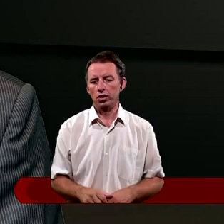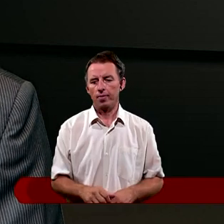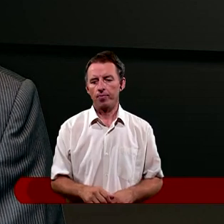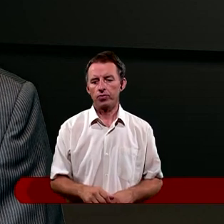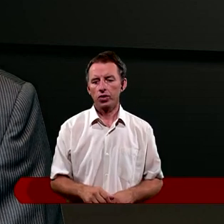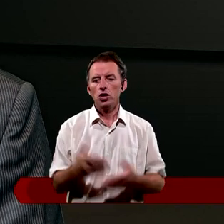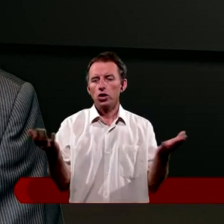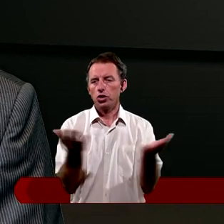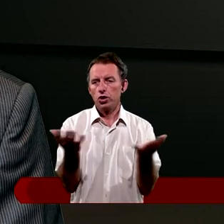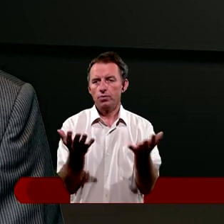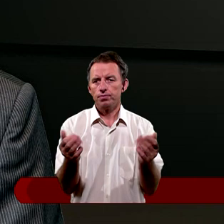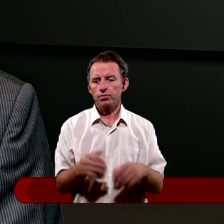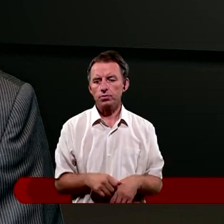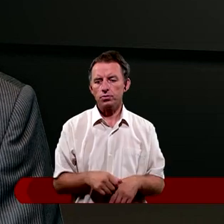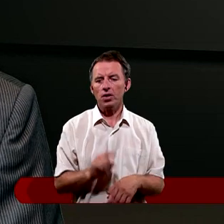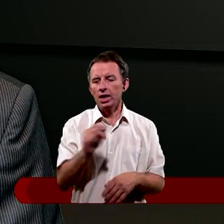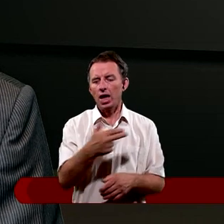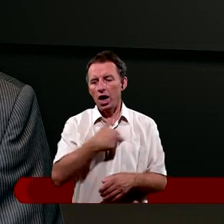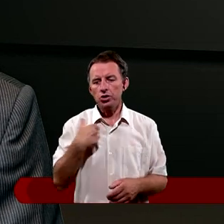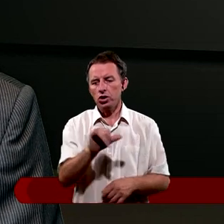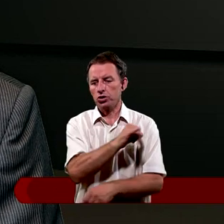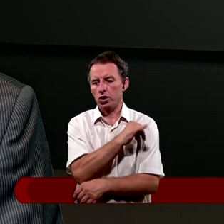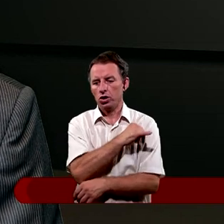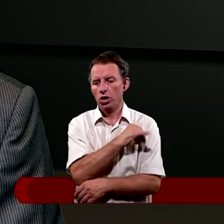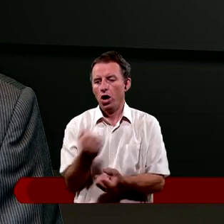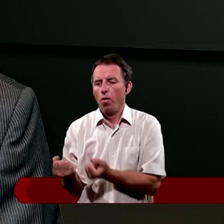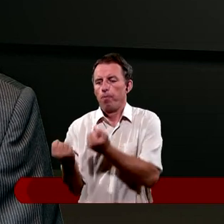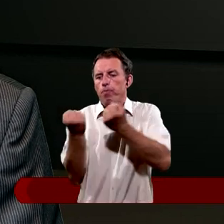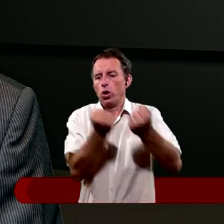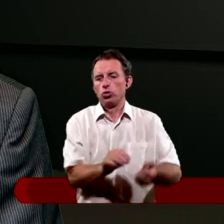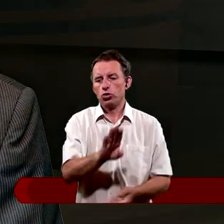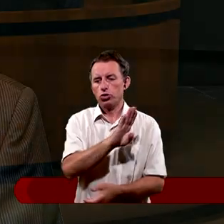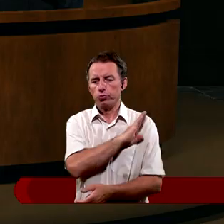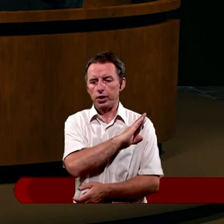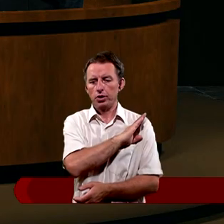Golgoty, gdzie za nasze grzechy poniósł śmierć.